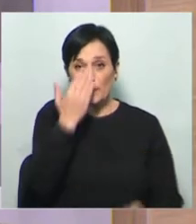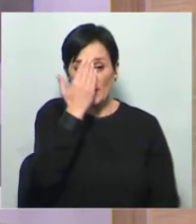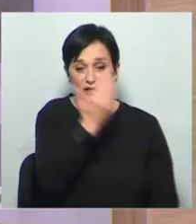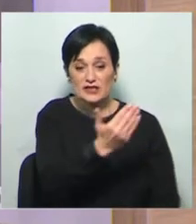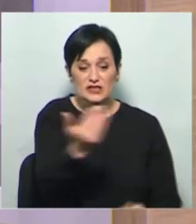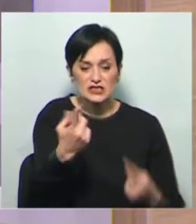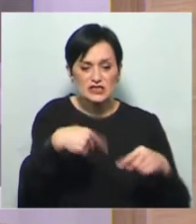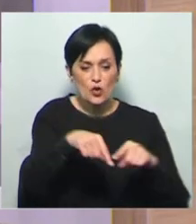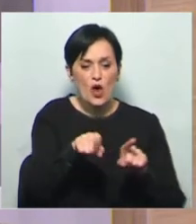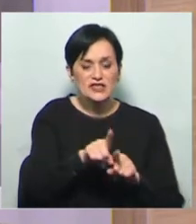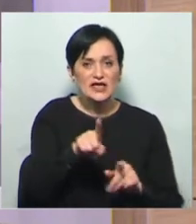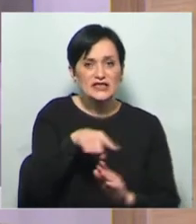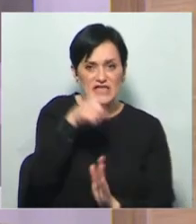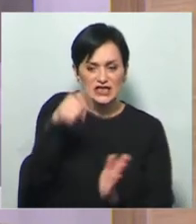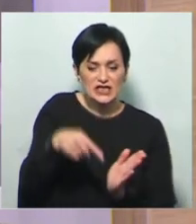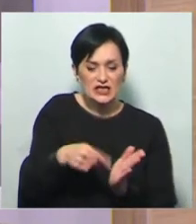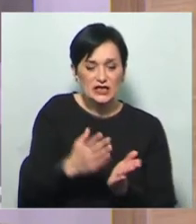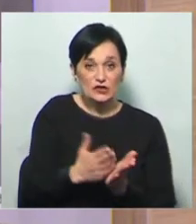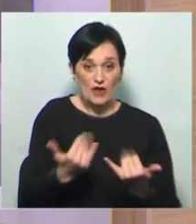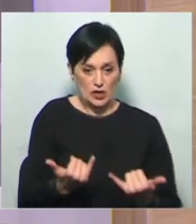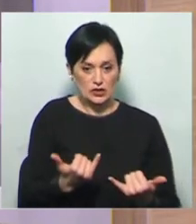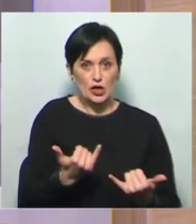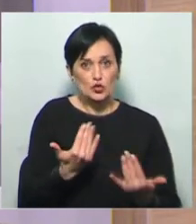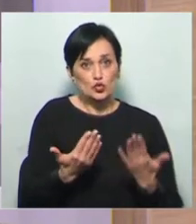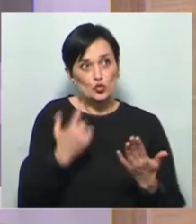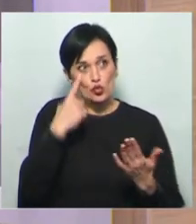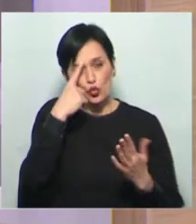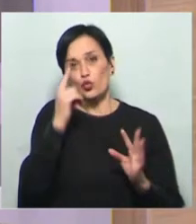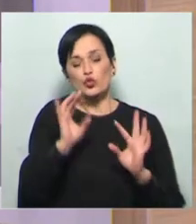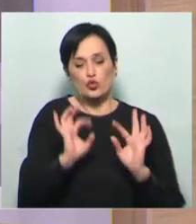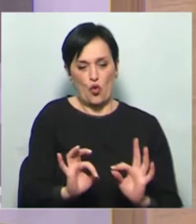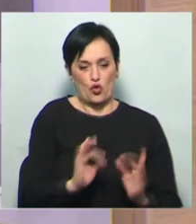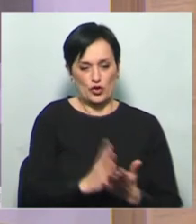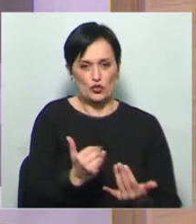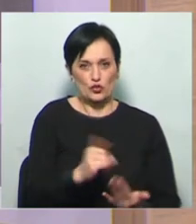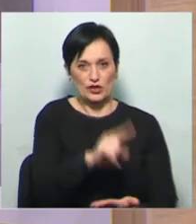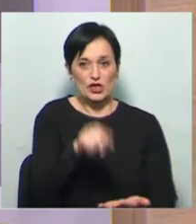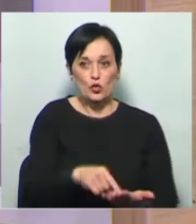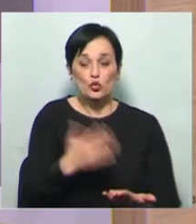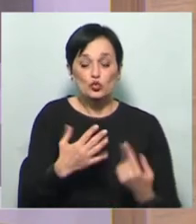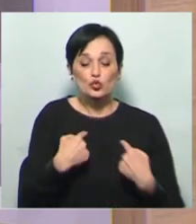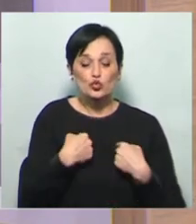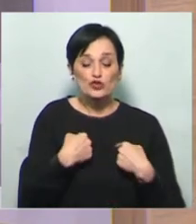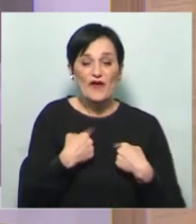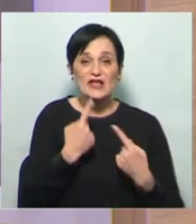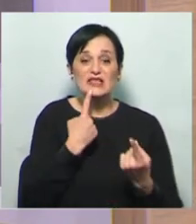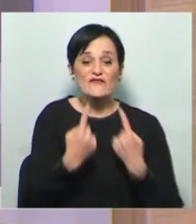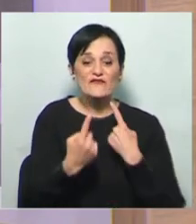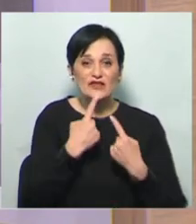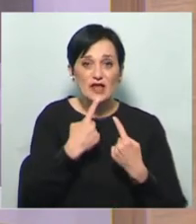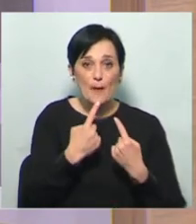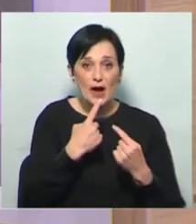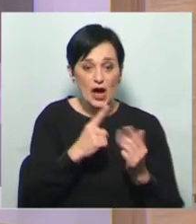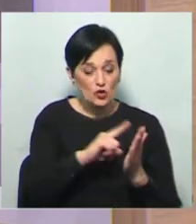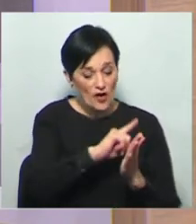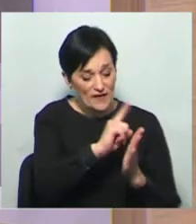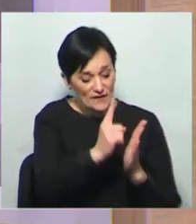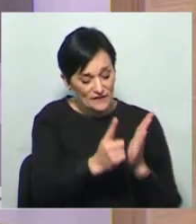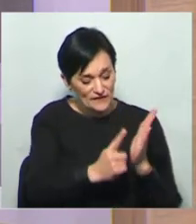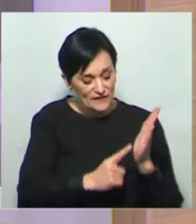საზოგადოებას გაუჩნდა ასეთი კითხვა, დღეს რომ ლოგიკური იქნება დავსვათ. თუ ჩვენ ლაპარაკობთ ვენების